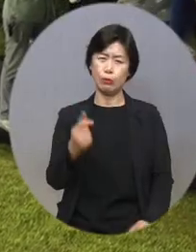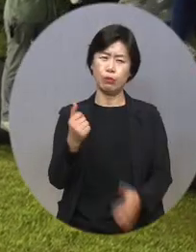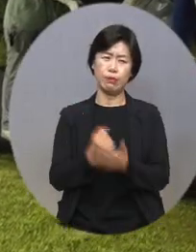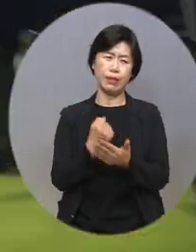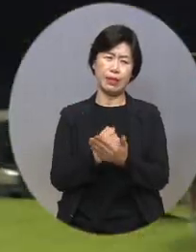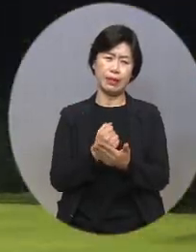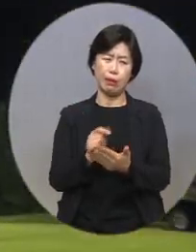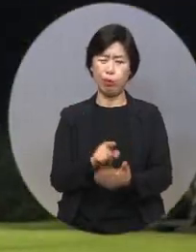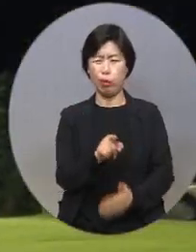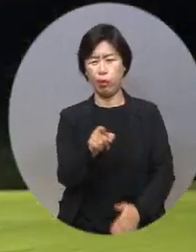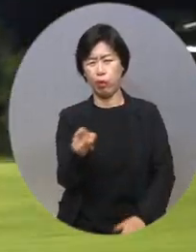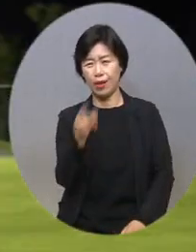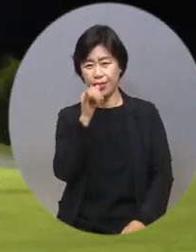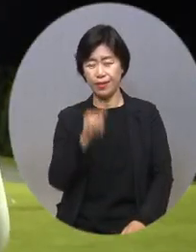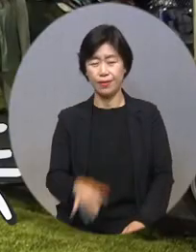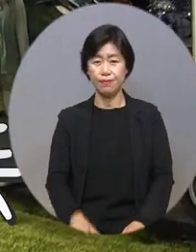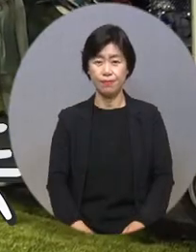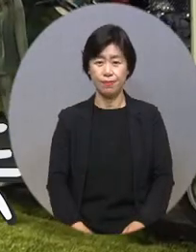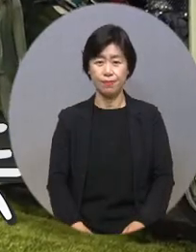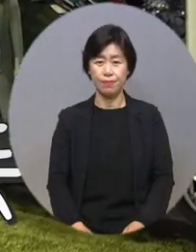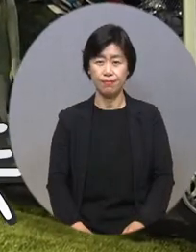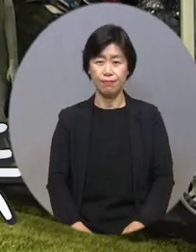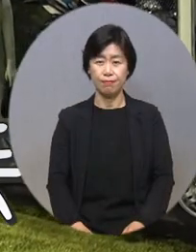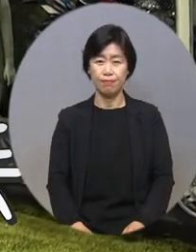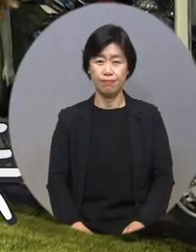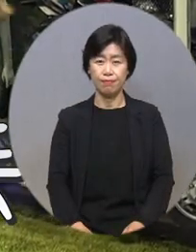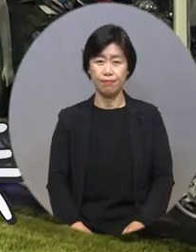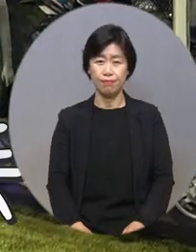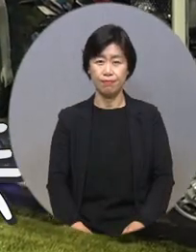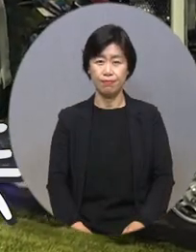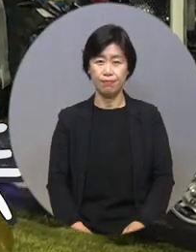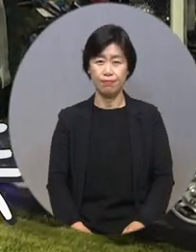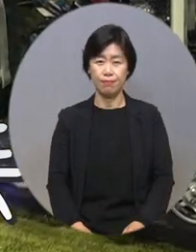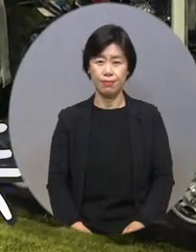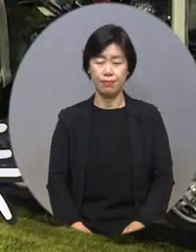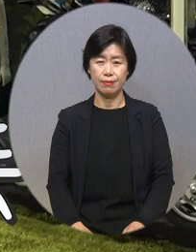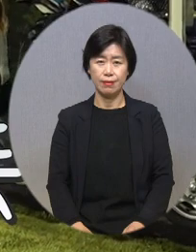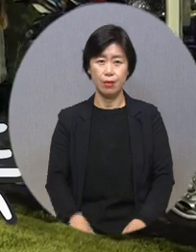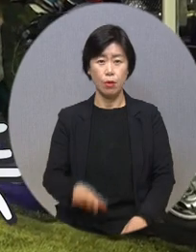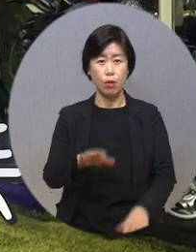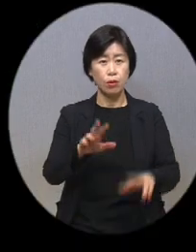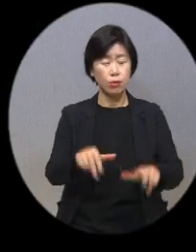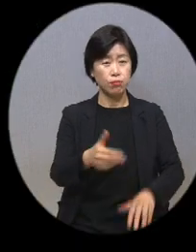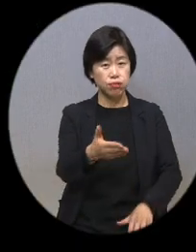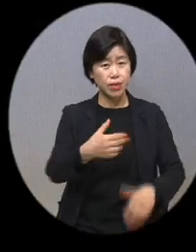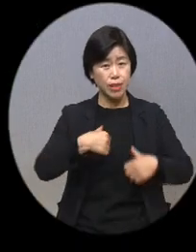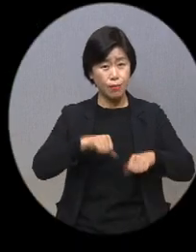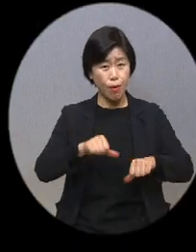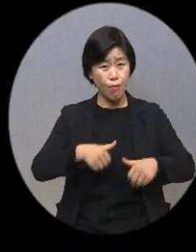바우스 어떻게 왔어? 희망이 있을까? 아무도 지금 기복 하셔야 되는 거 아닙니까? 왜?